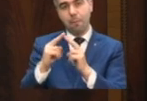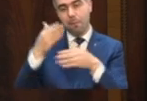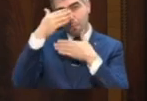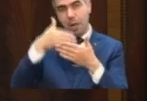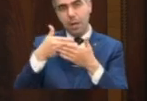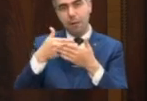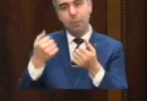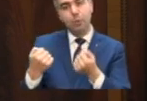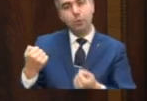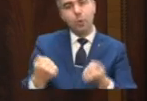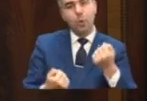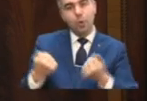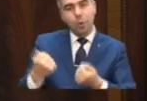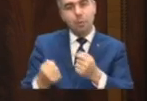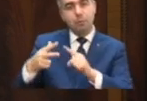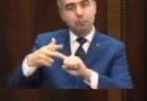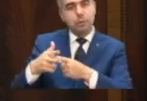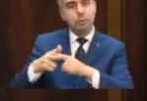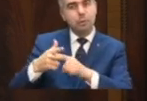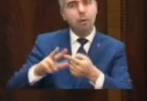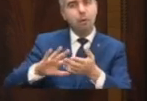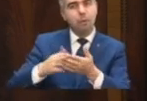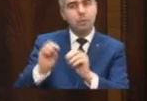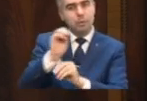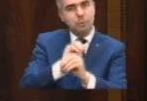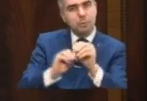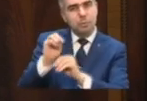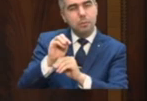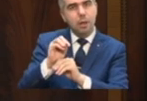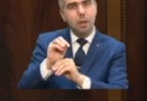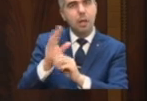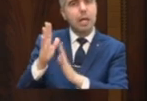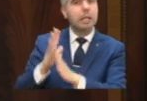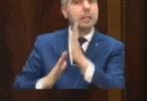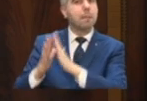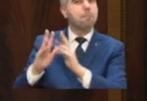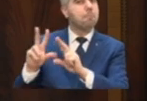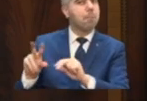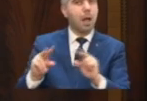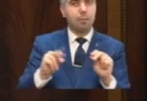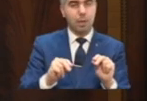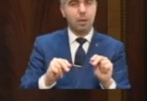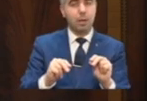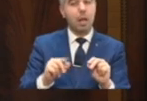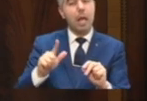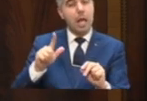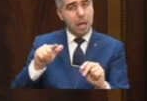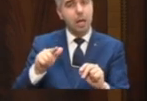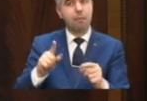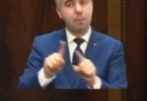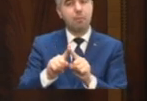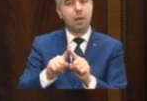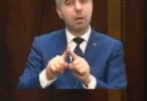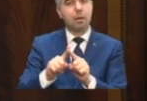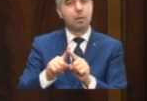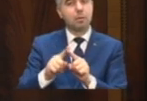السيارات بقينا كنصنعوا السيارات اللي كنصنعوا من قبل، فأكثر من ذلك كاين استثمارات جداد في هذه